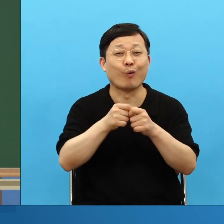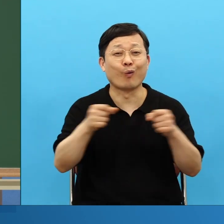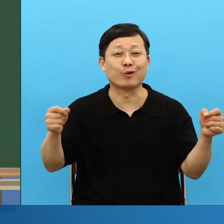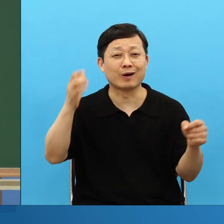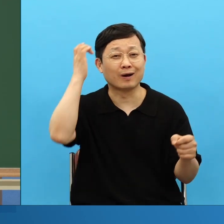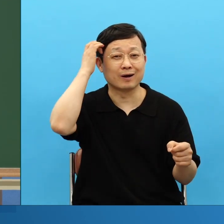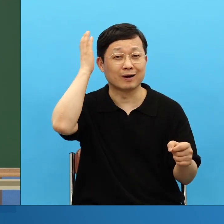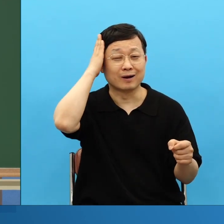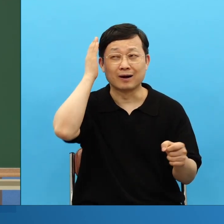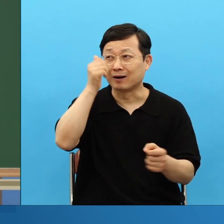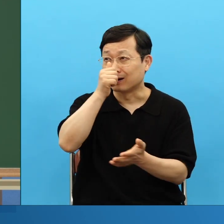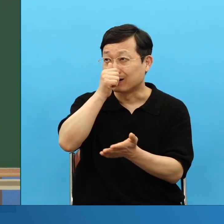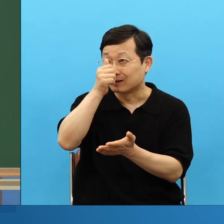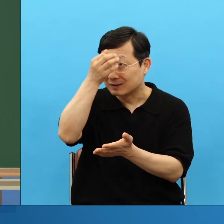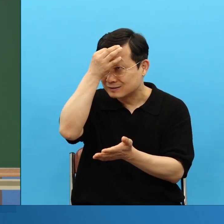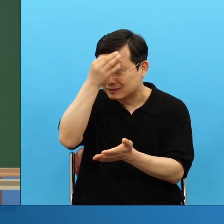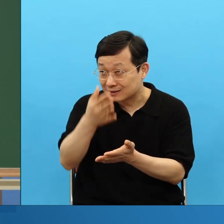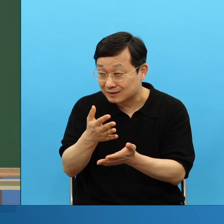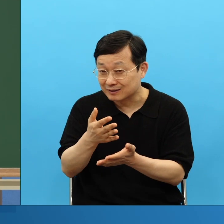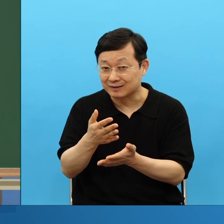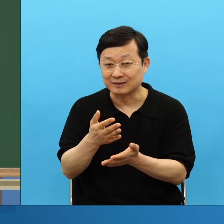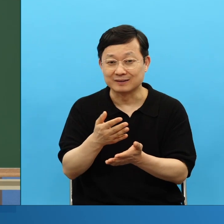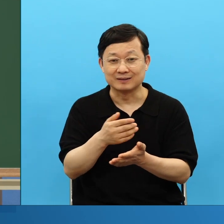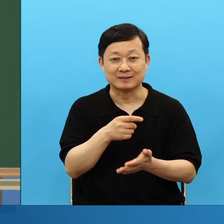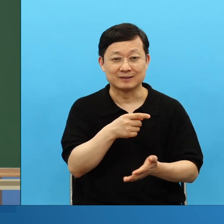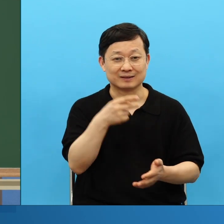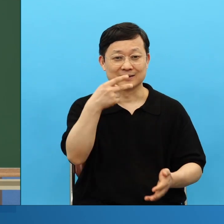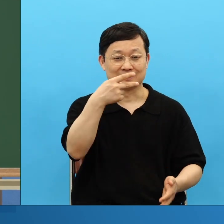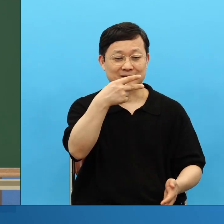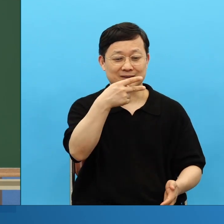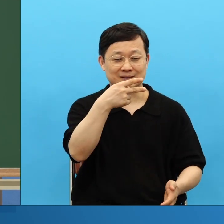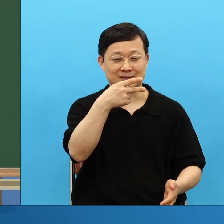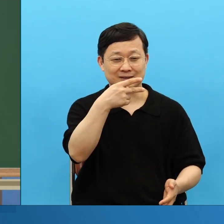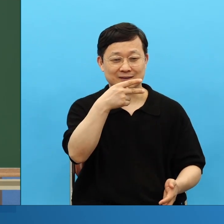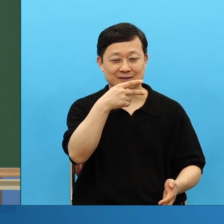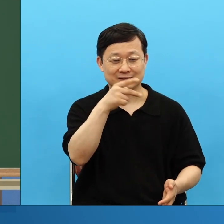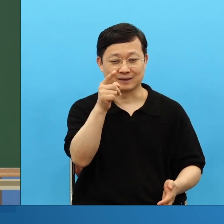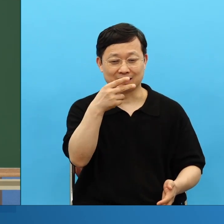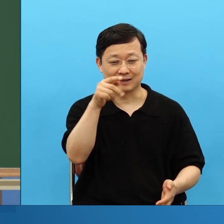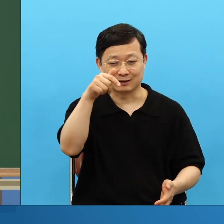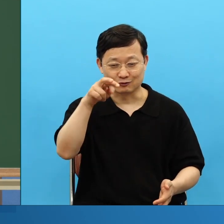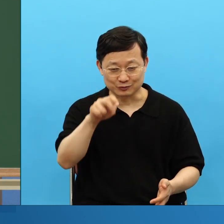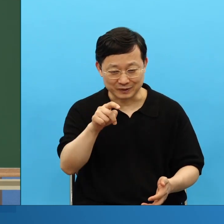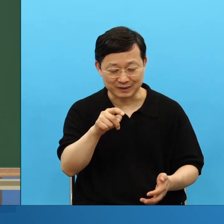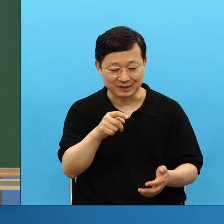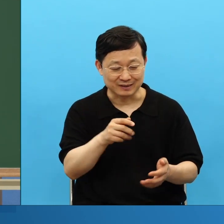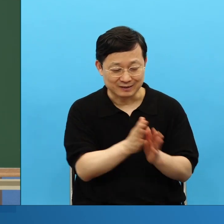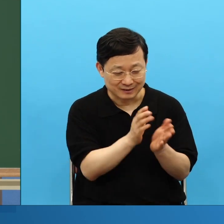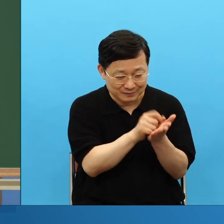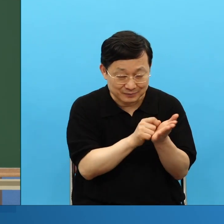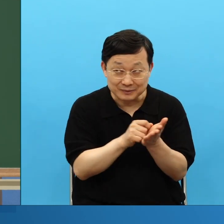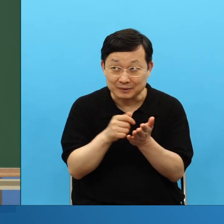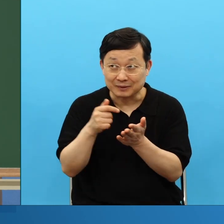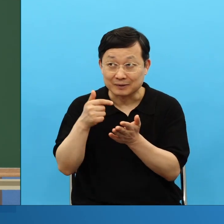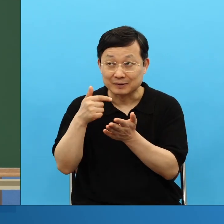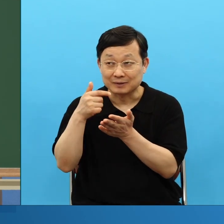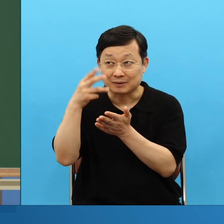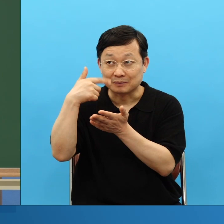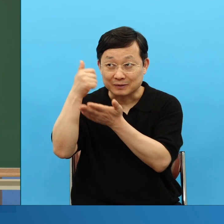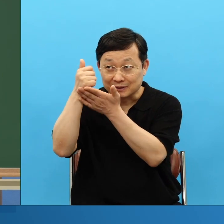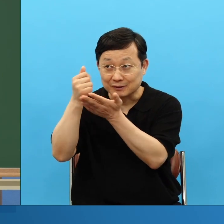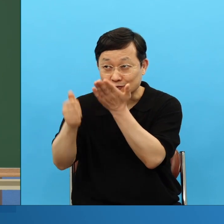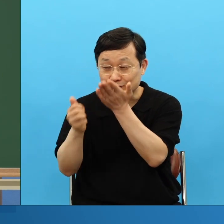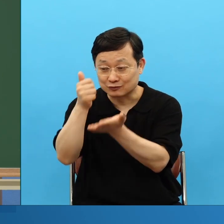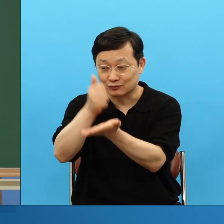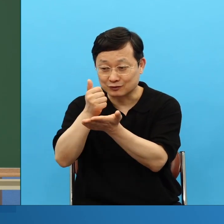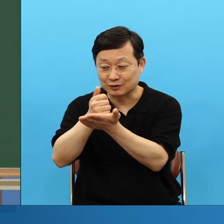제가 사죄하는 마음으로 따라꿈이라는 책을 써서 유 목사님 추천사를 그래도 한 권 썼습니다 하면서 받았잖아요. 그래서 교도소 안에